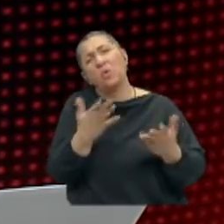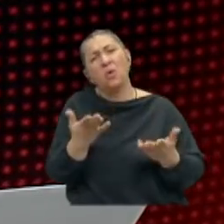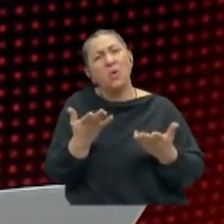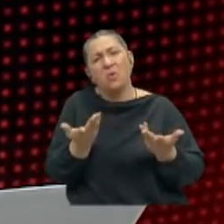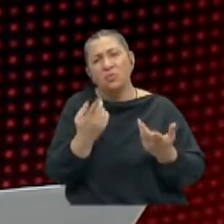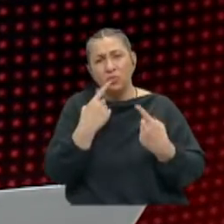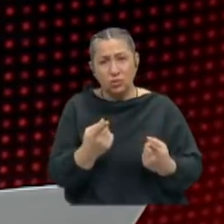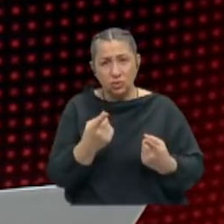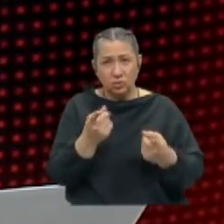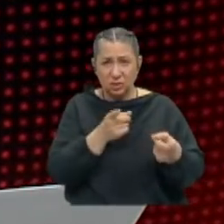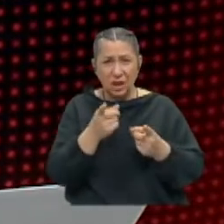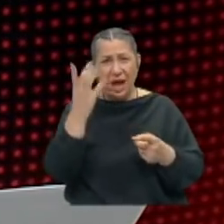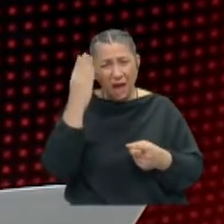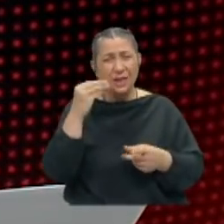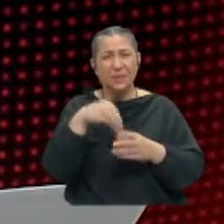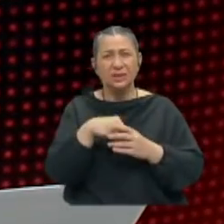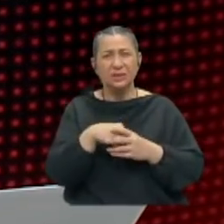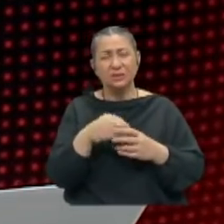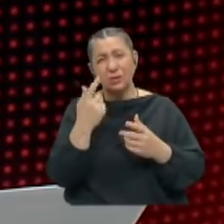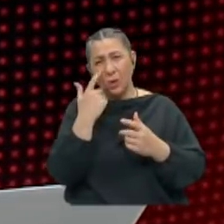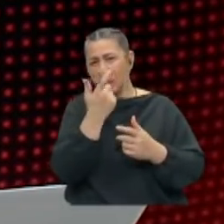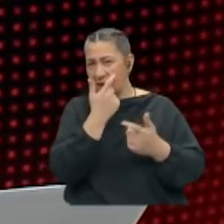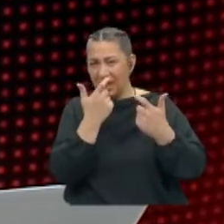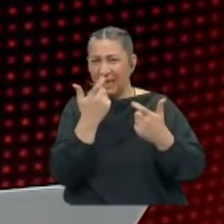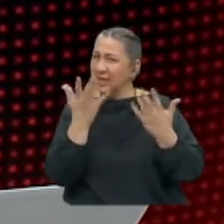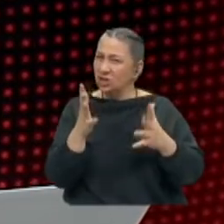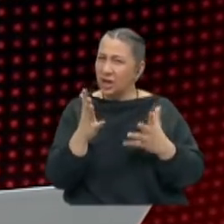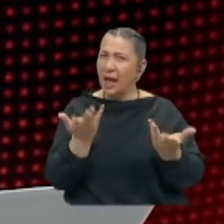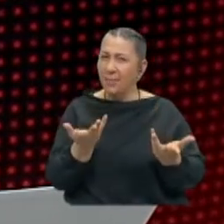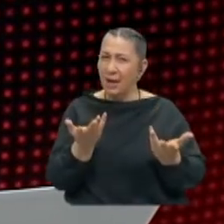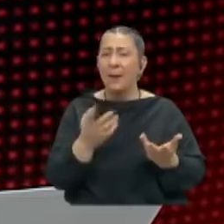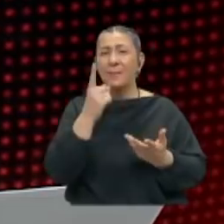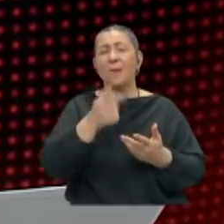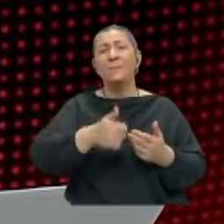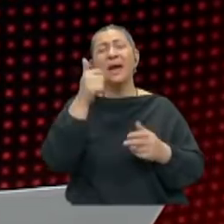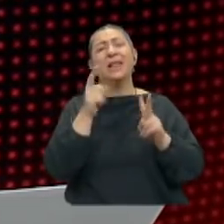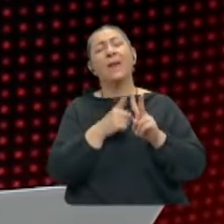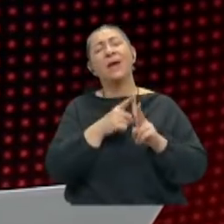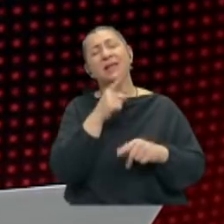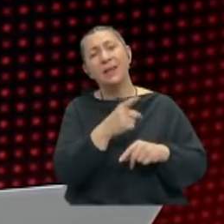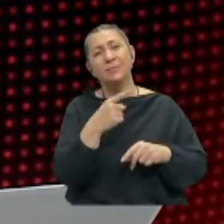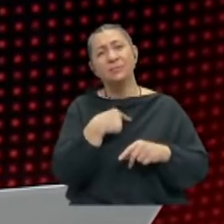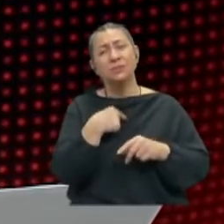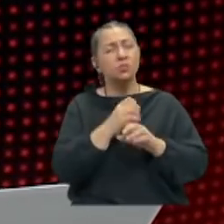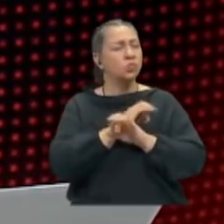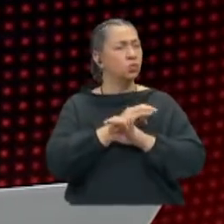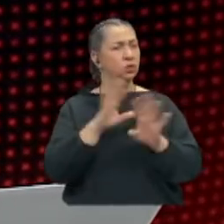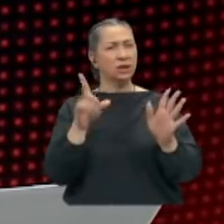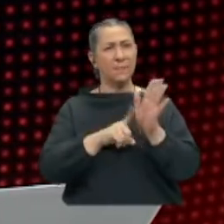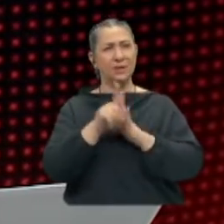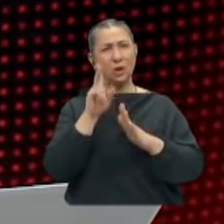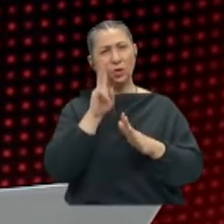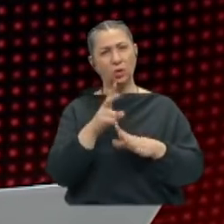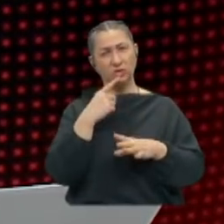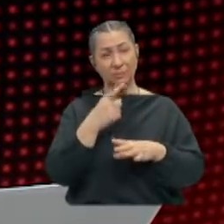etkisi olmuyor diyorsunuz. Anlamak için gözlere dikkat edeceğiz galiba artık. Bir de Bakan Nebati kendimizi muhteşem başarılı